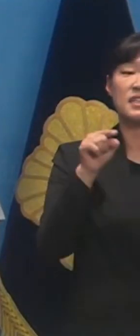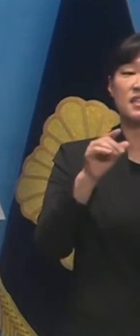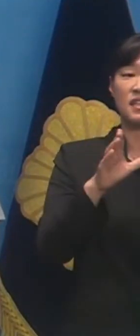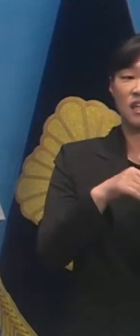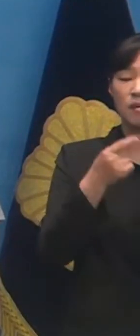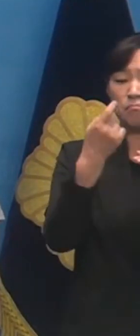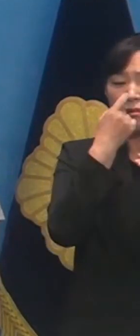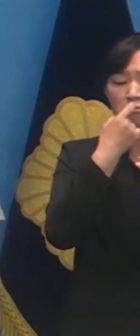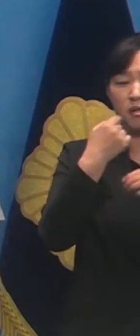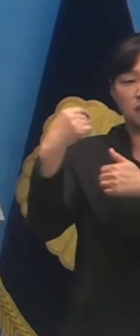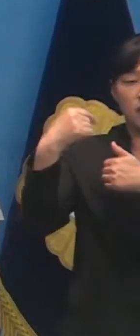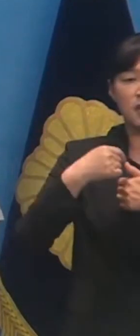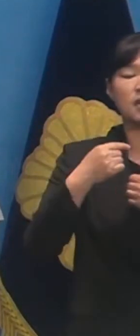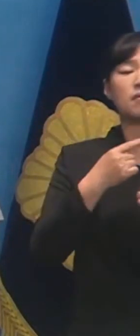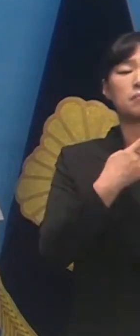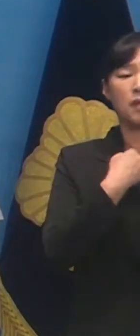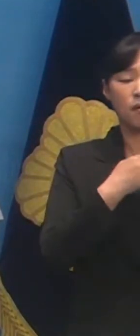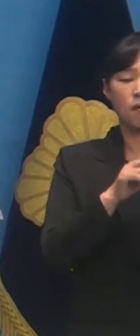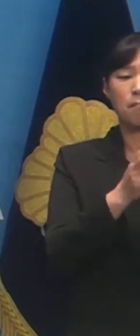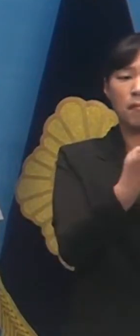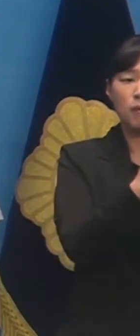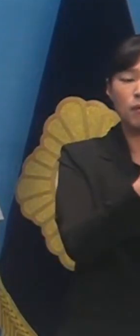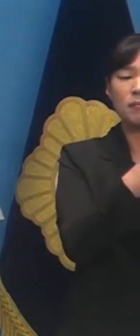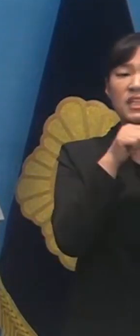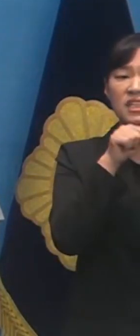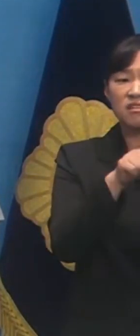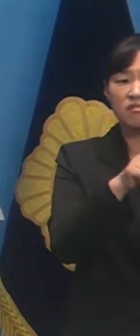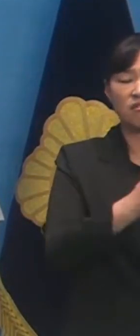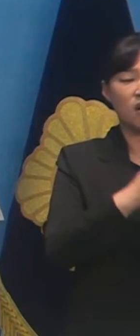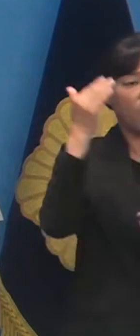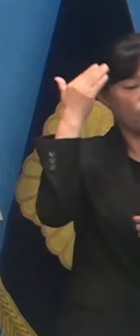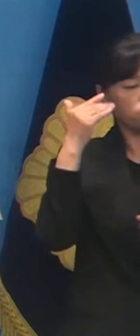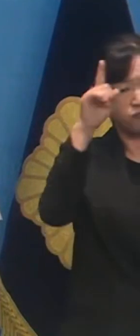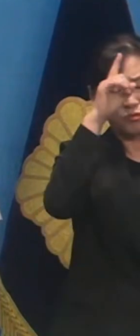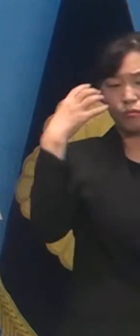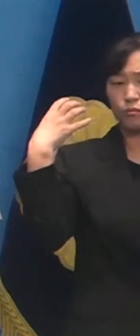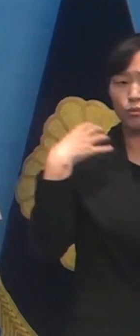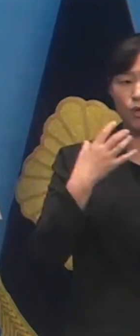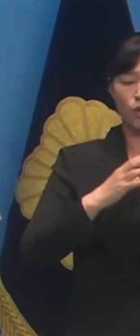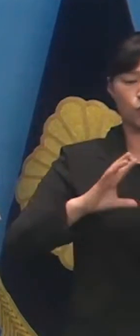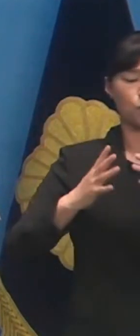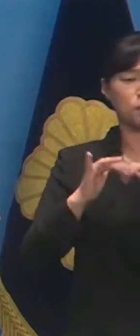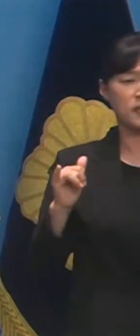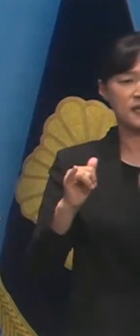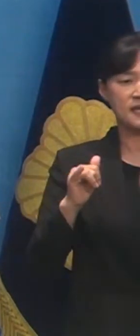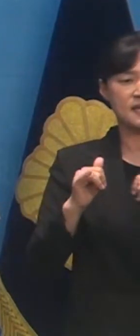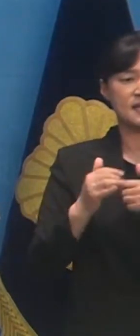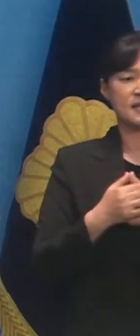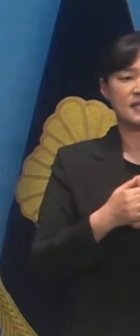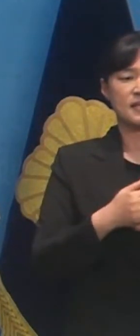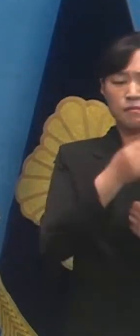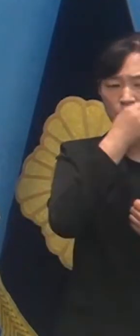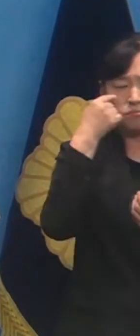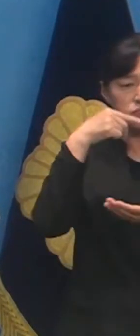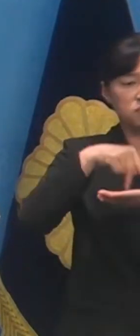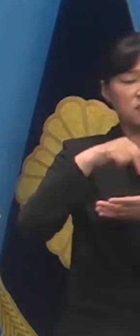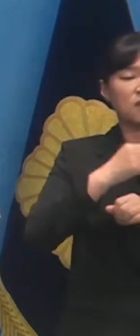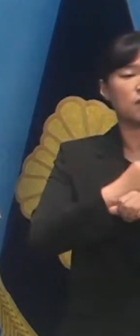당신들이 배우라고 했던 선진 경영 기법이 고작 한국 정부와 국민을 볼모로 잡고